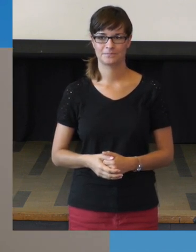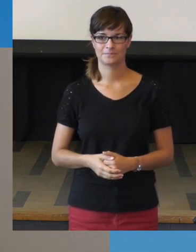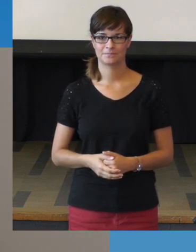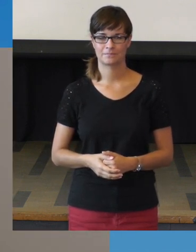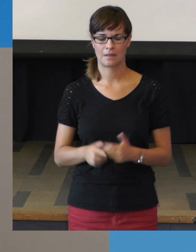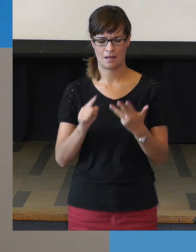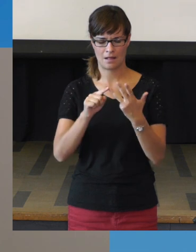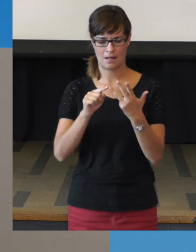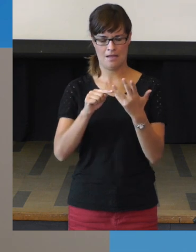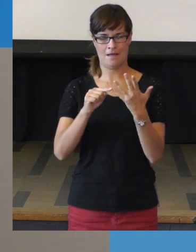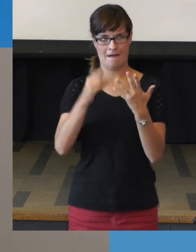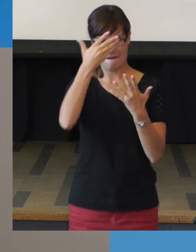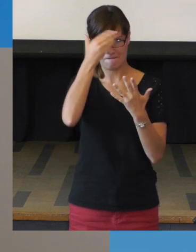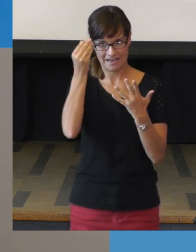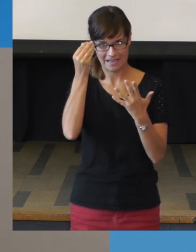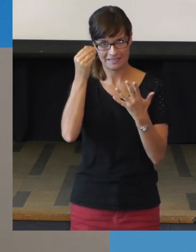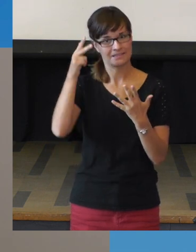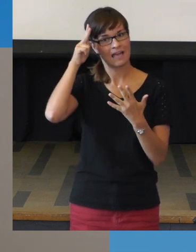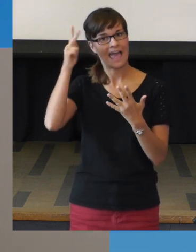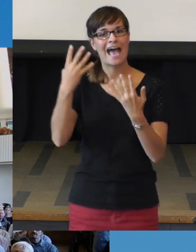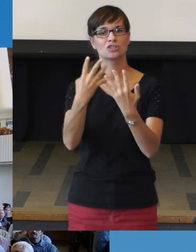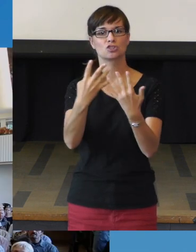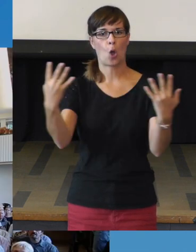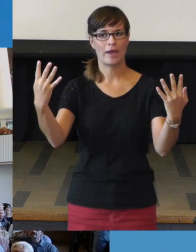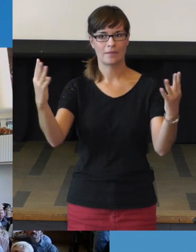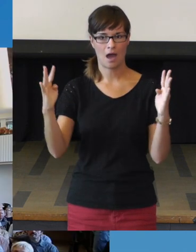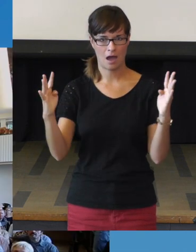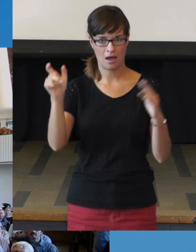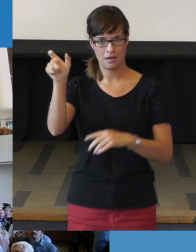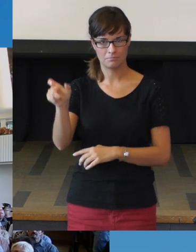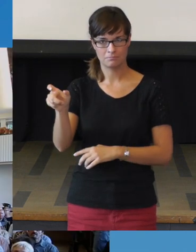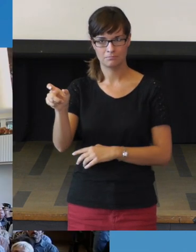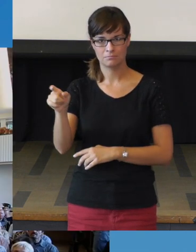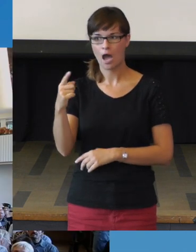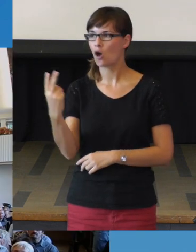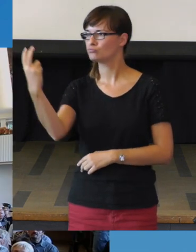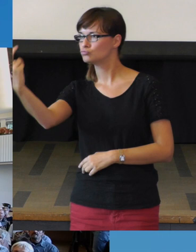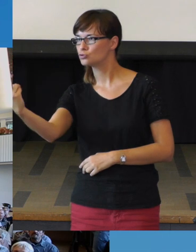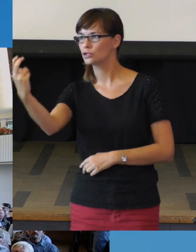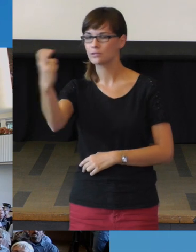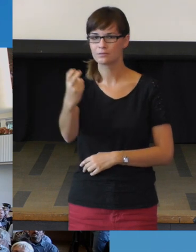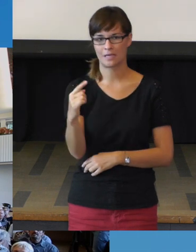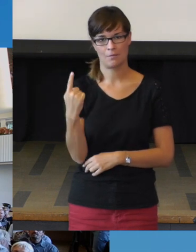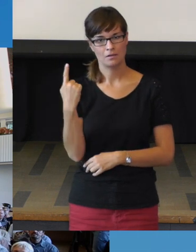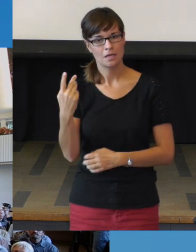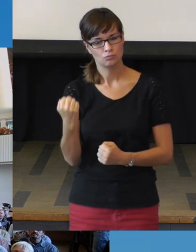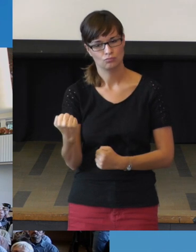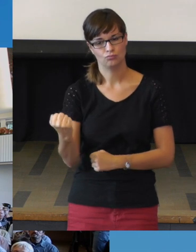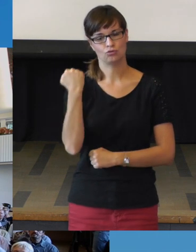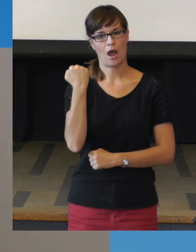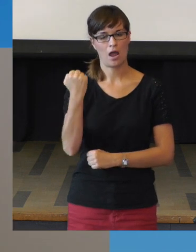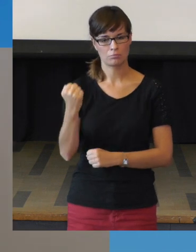Einen habe ich noch vergessen, und zwar den Peter Zeuner. Der sitzt hier so zwischendurch, aber er ist auch jemand, der sich sehr stark